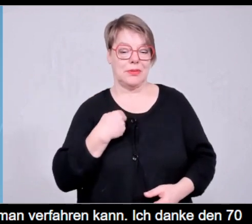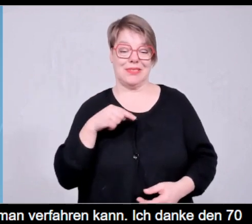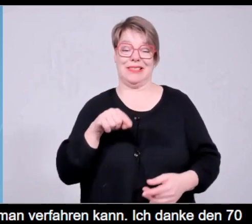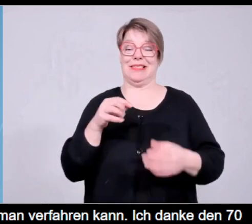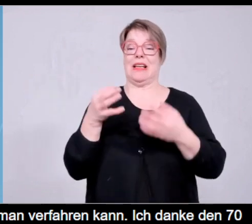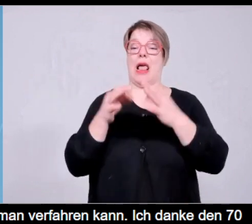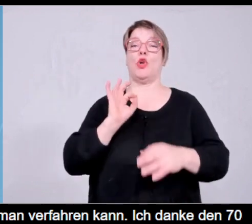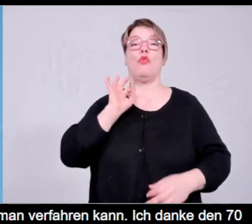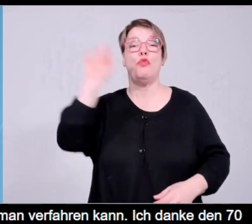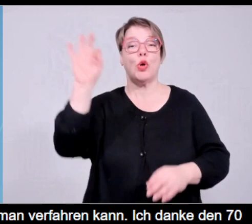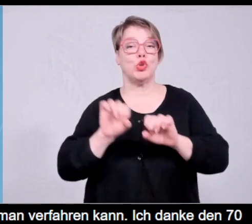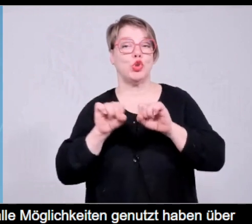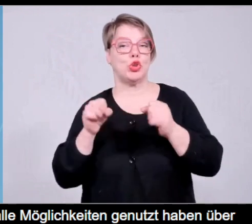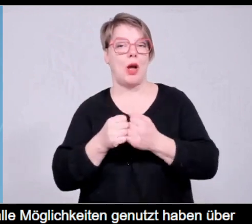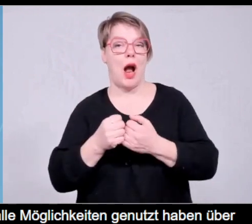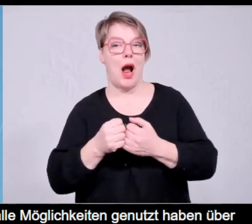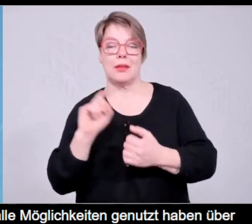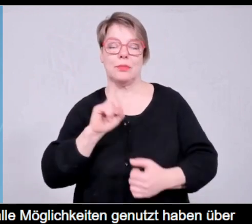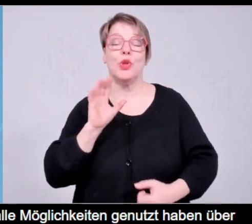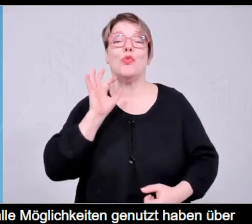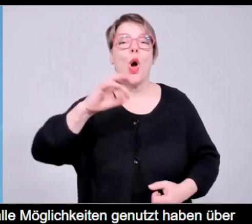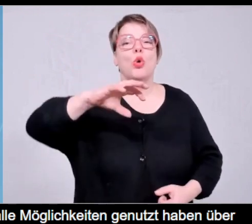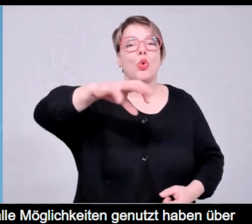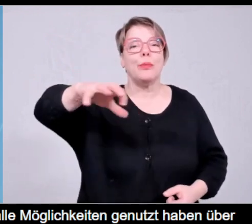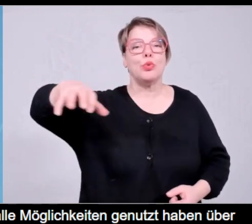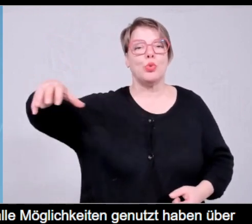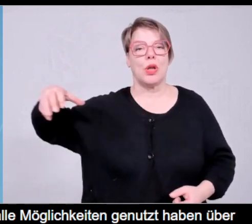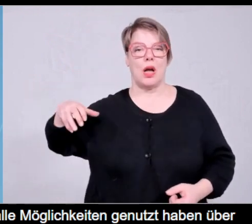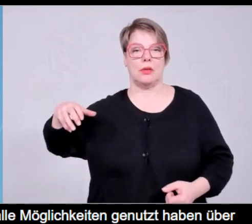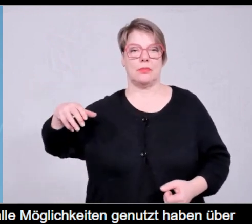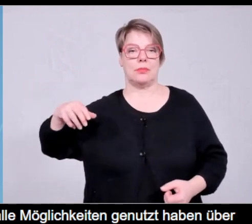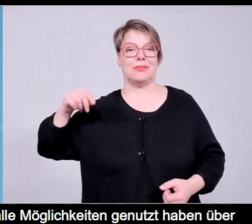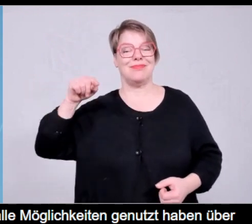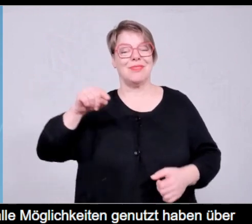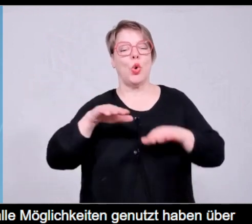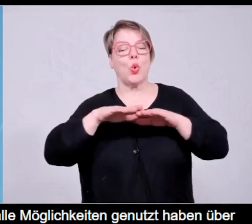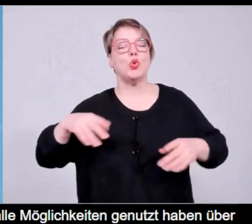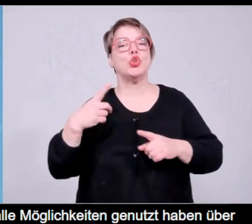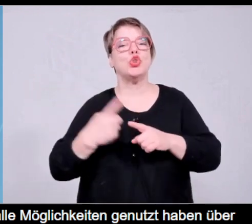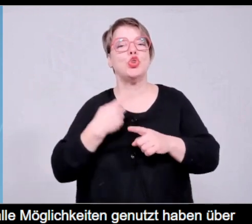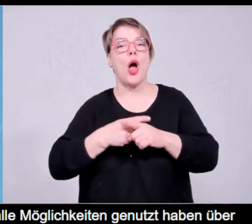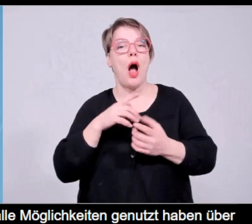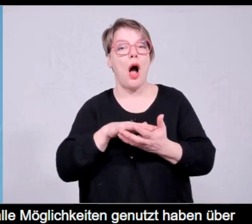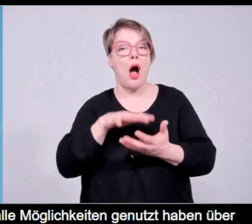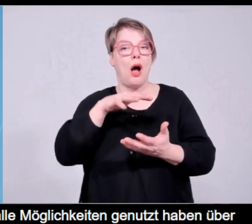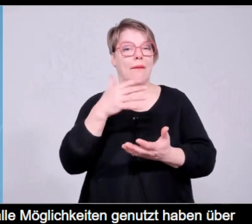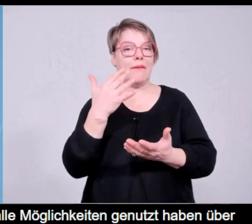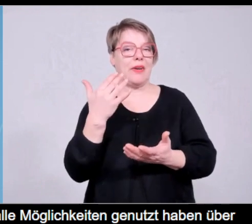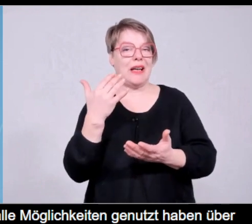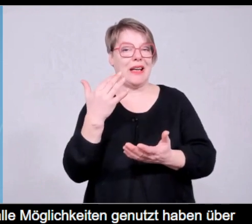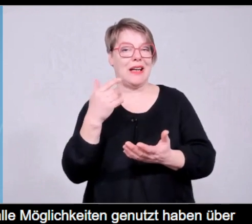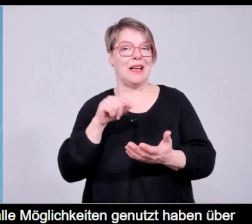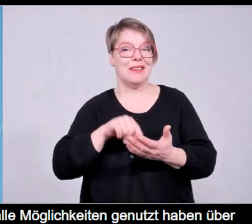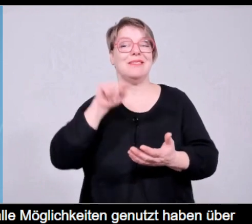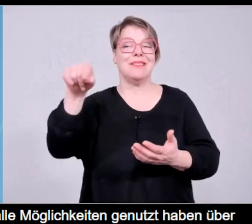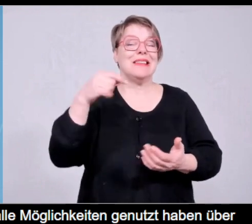Grundsteuerhebesatz. Das Ganze ist nach einem Verfassungsgerichtsurteil notwendig geworden. Und das Verfassungsgericht hat eben vorgegeben,